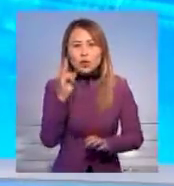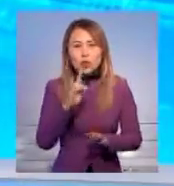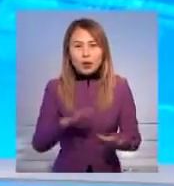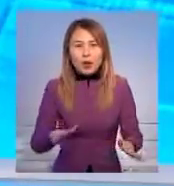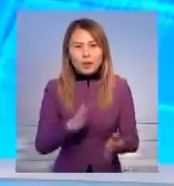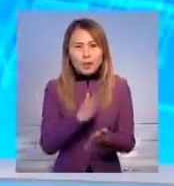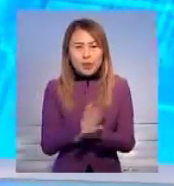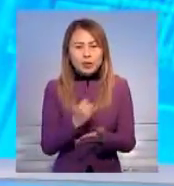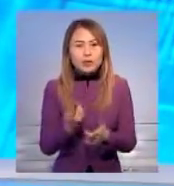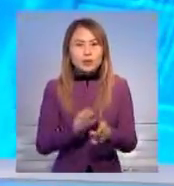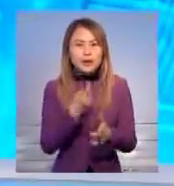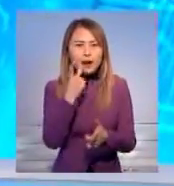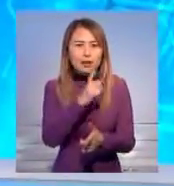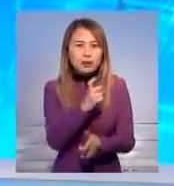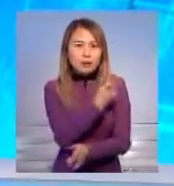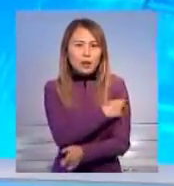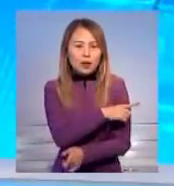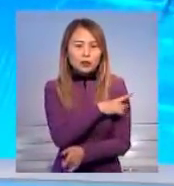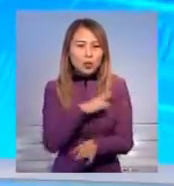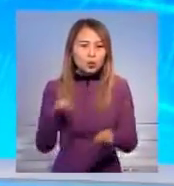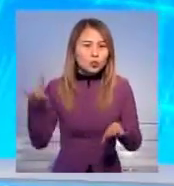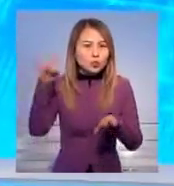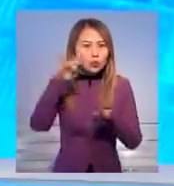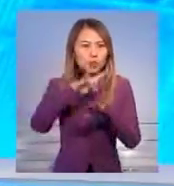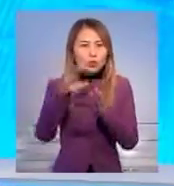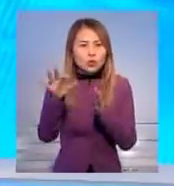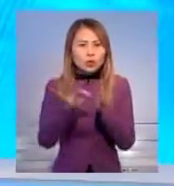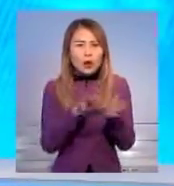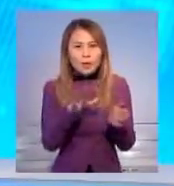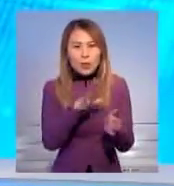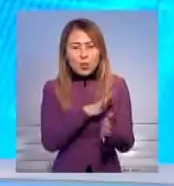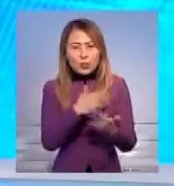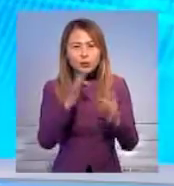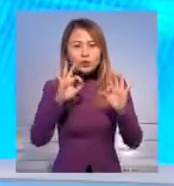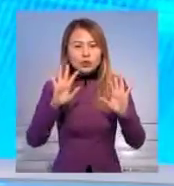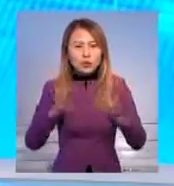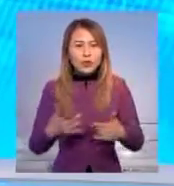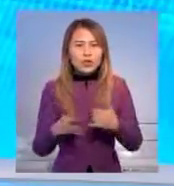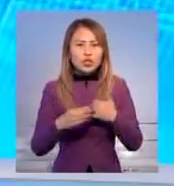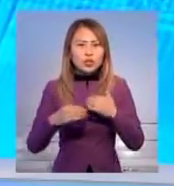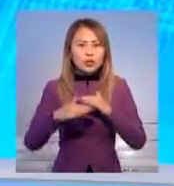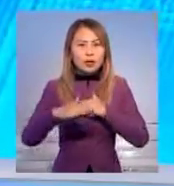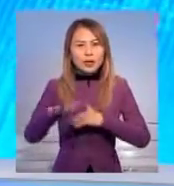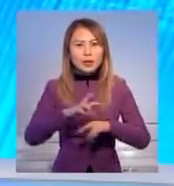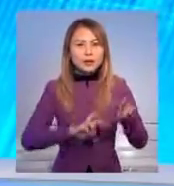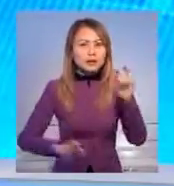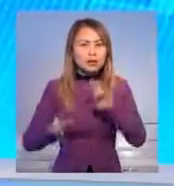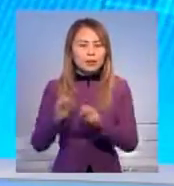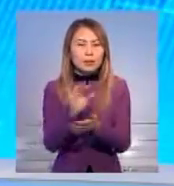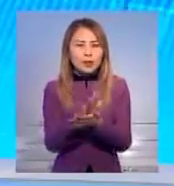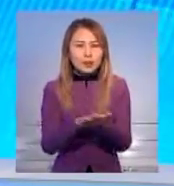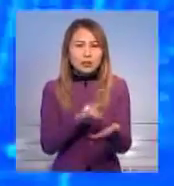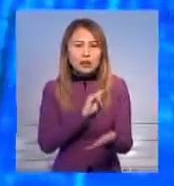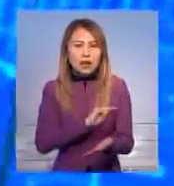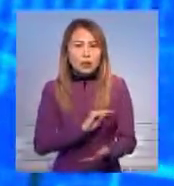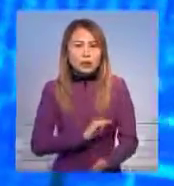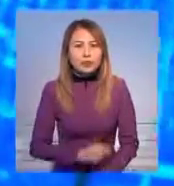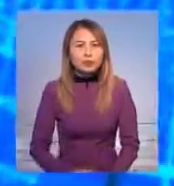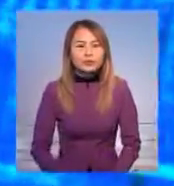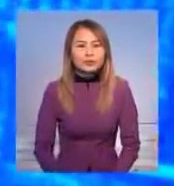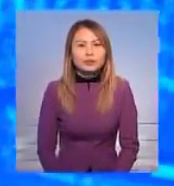ауыр халдегі екі адамды ауруханаға тікұшақпен жеткізуге тура келген. Оқиға болған жерде іздестіру жұмыстары жүргізіліп жатыр.